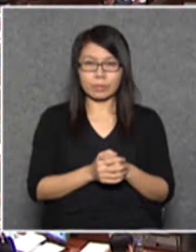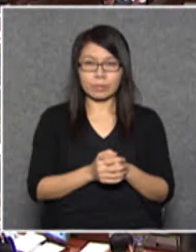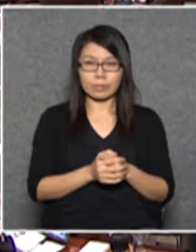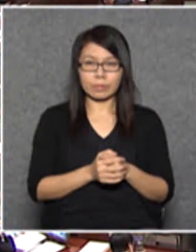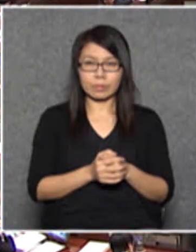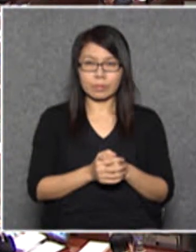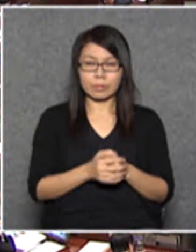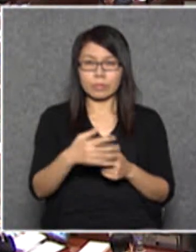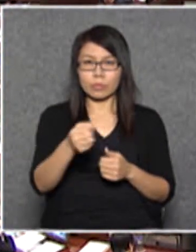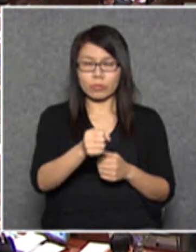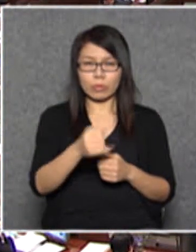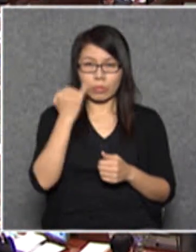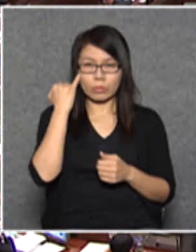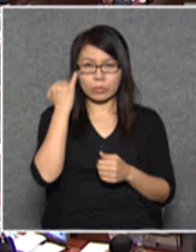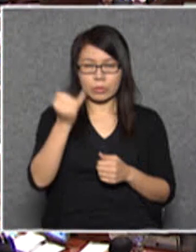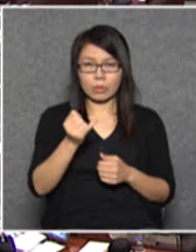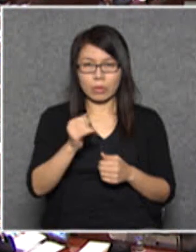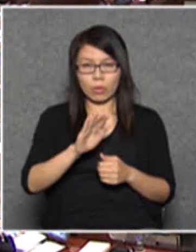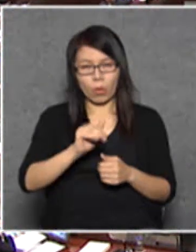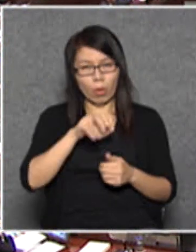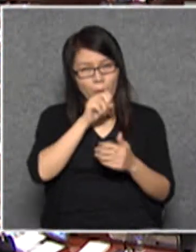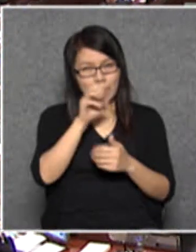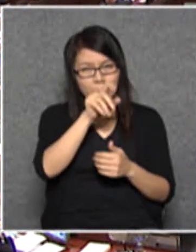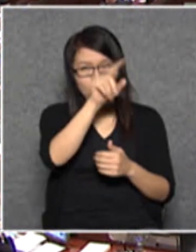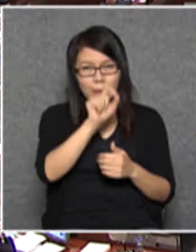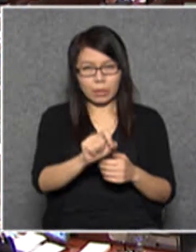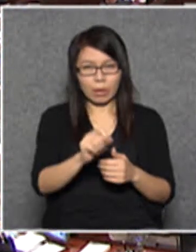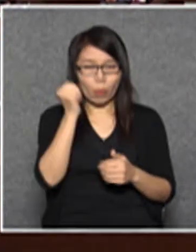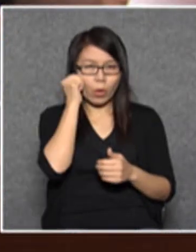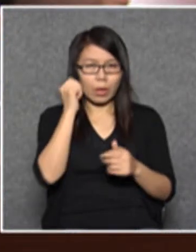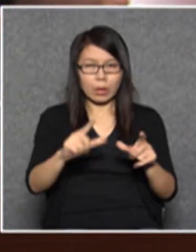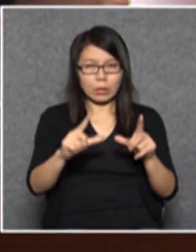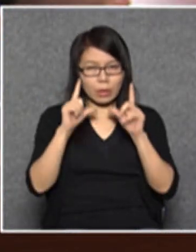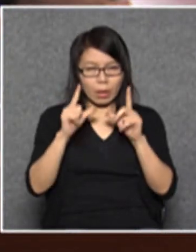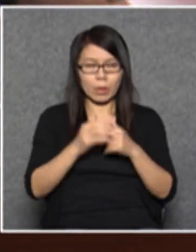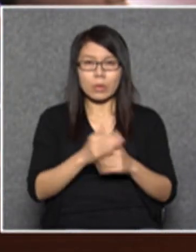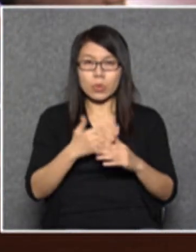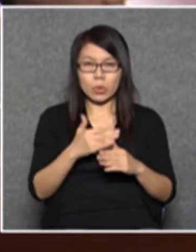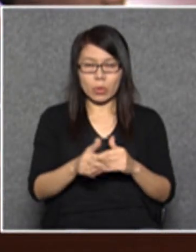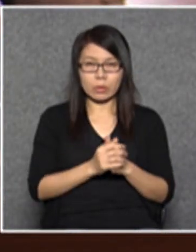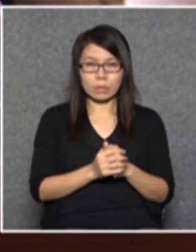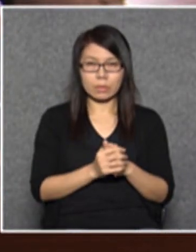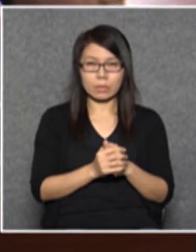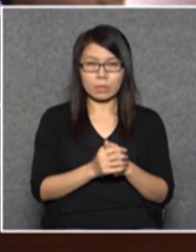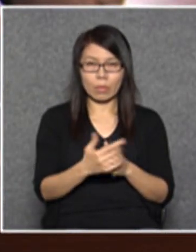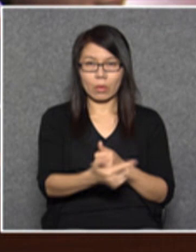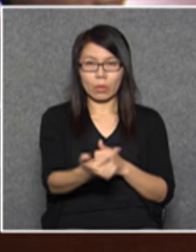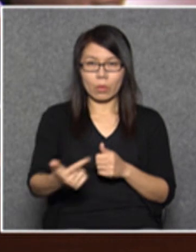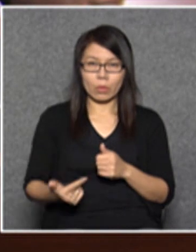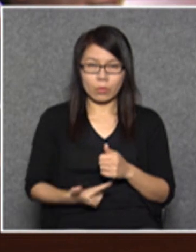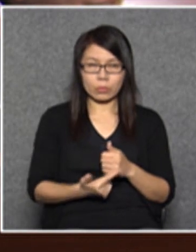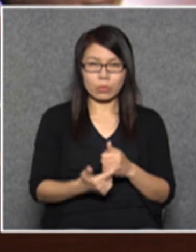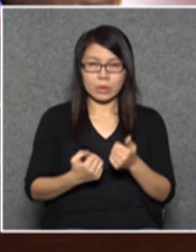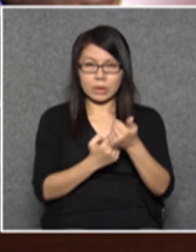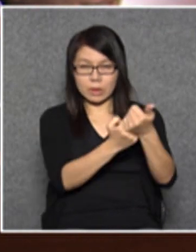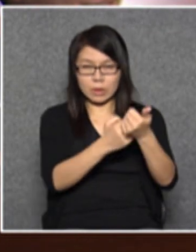主席，我唔知係咪因為我問嘅問題係好難答，所以紛紛咁多呢啲建制派議